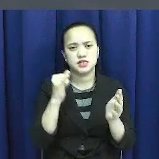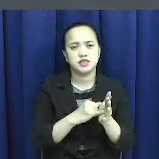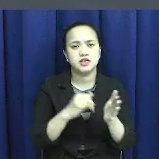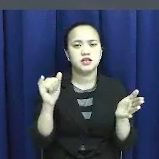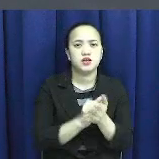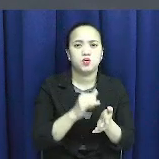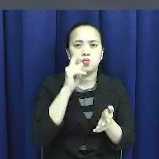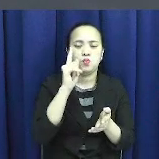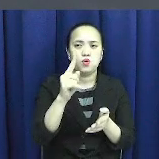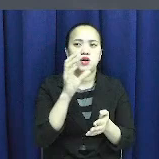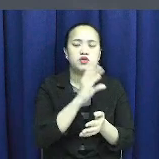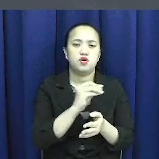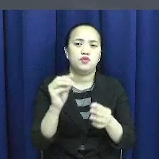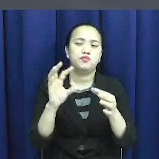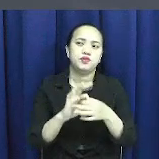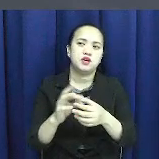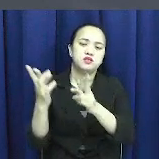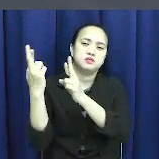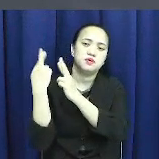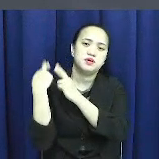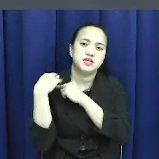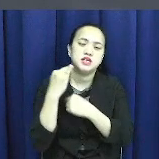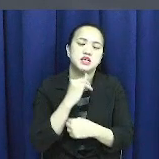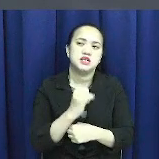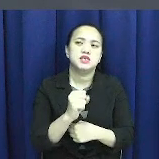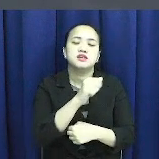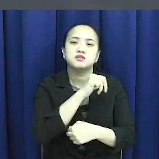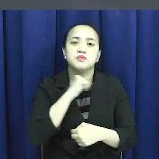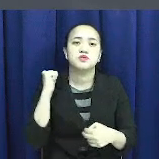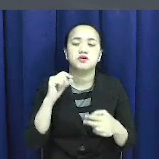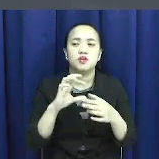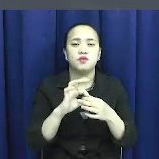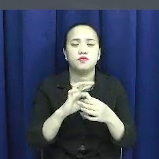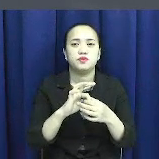the responsibility of the priest is to teach the law.